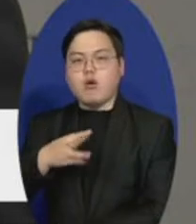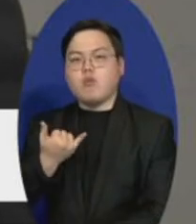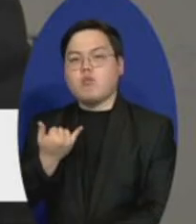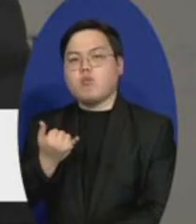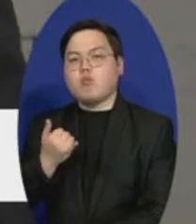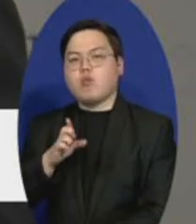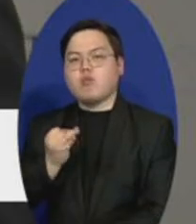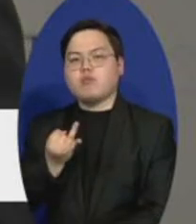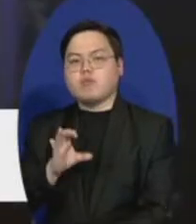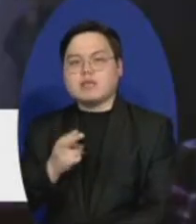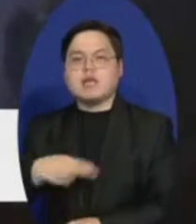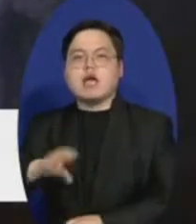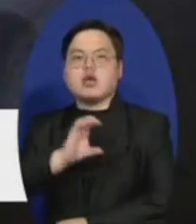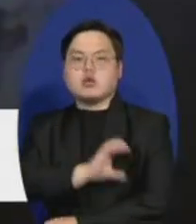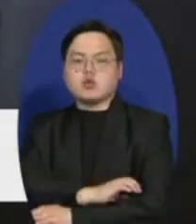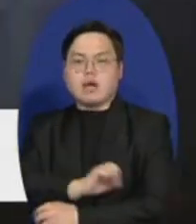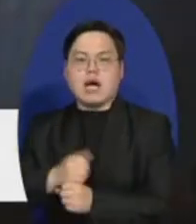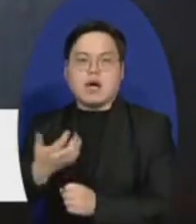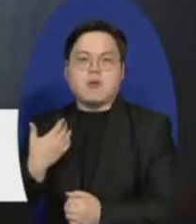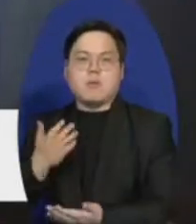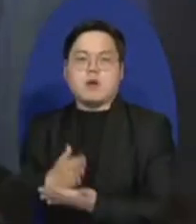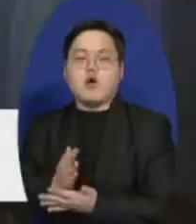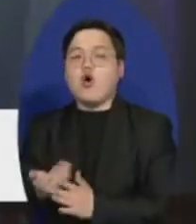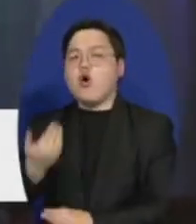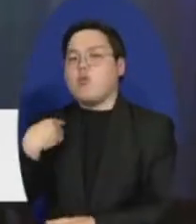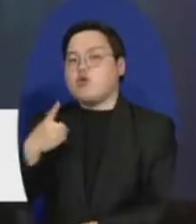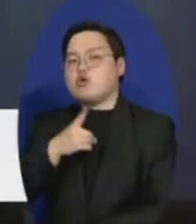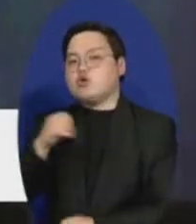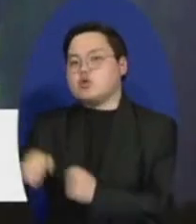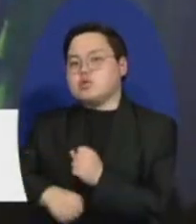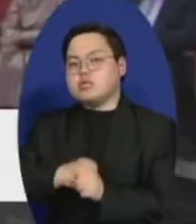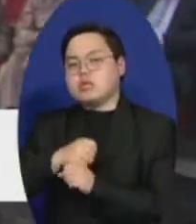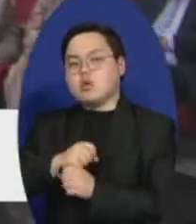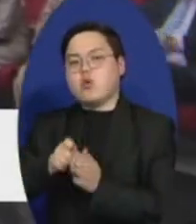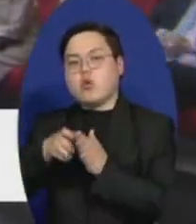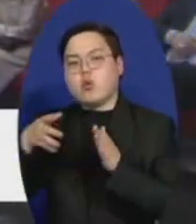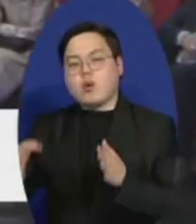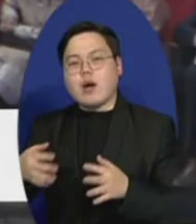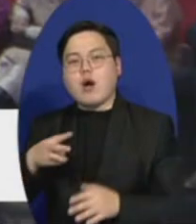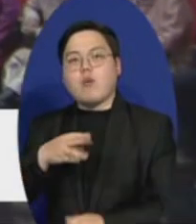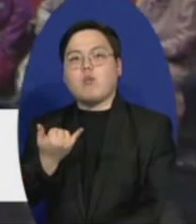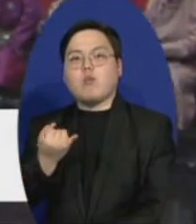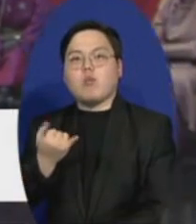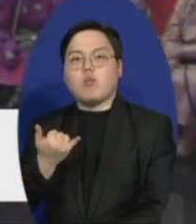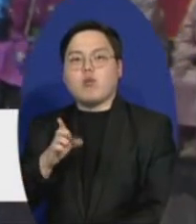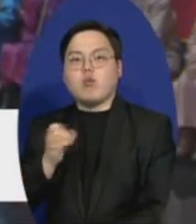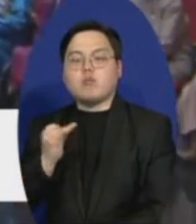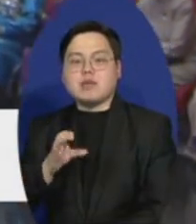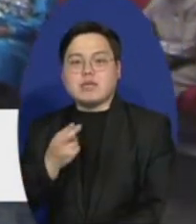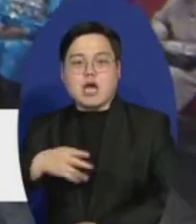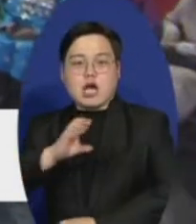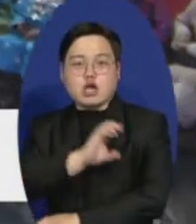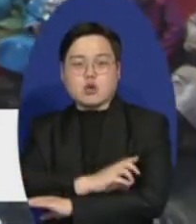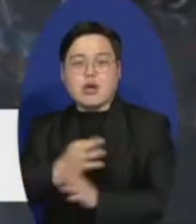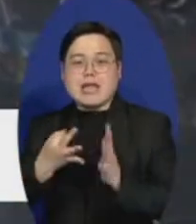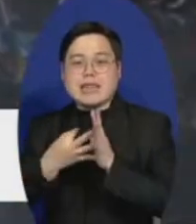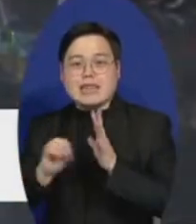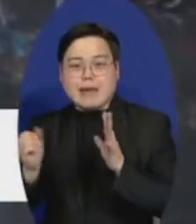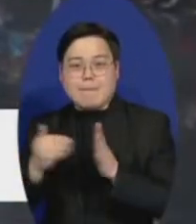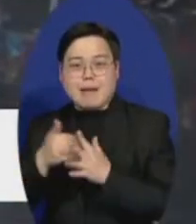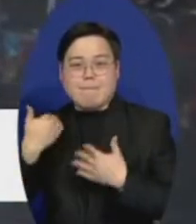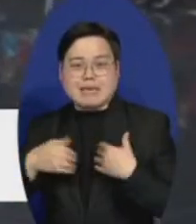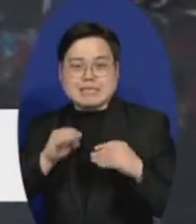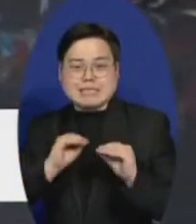өмнөөс боломжтой ирж байна. Өнгөрсөн 100 жилийн хугацаанд багшийн сургууль 80,000 гаруй багш бэлтгэжээ. Мөн тус сургуулиас